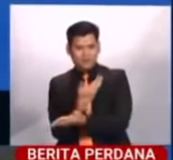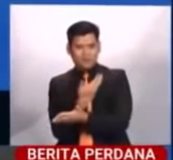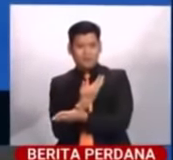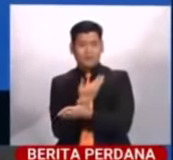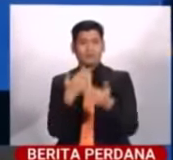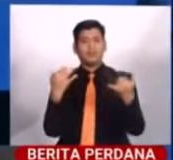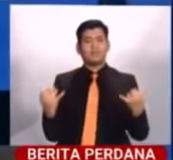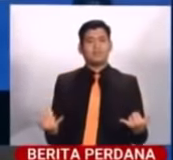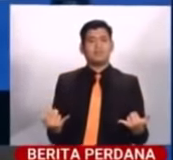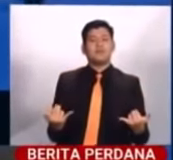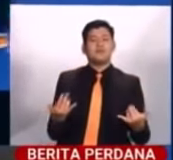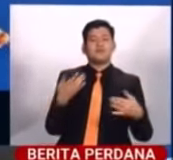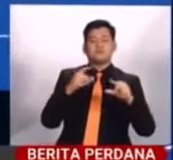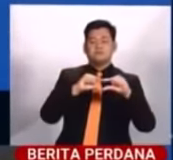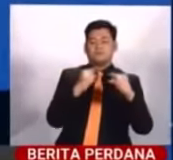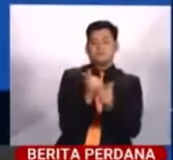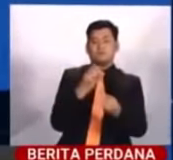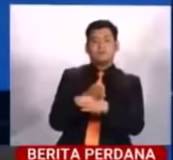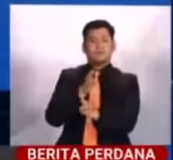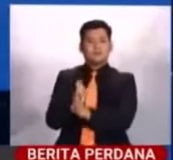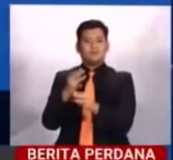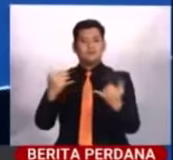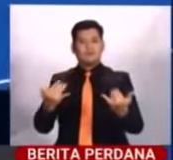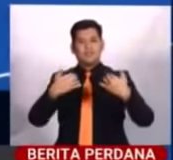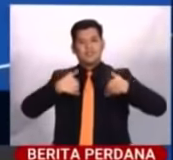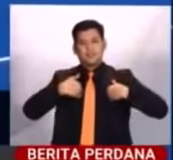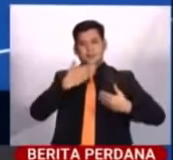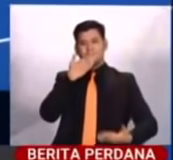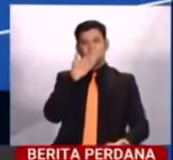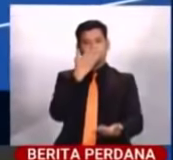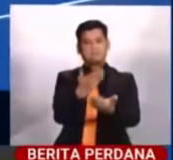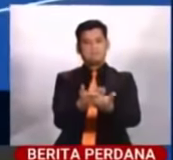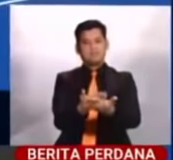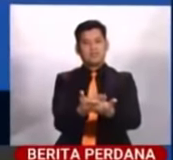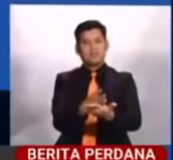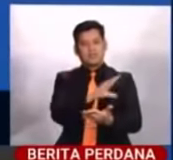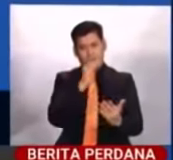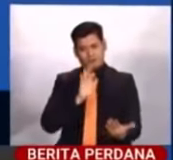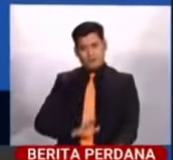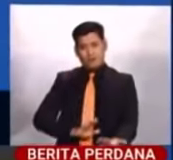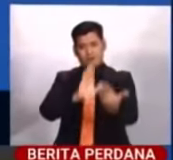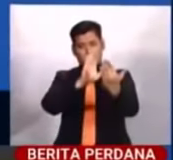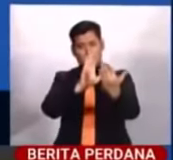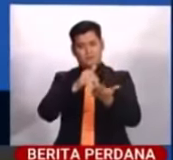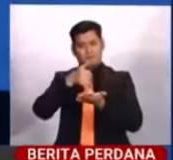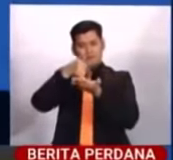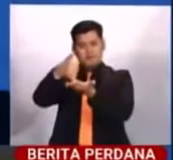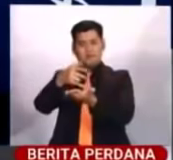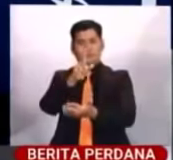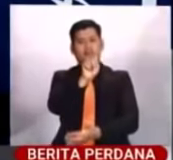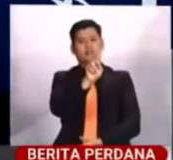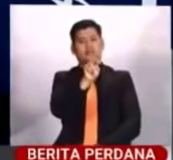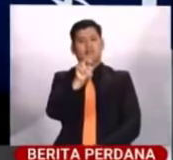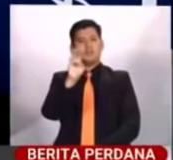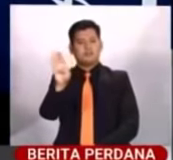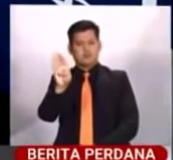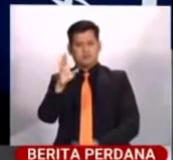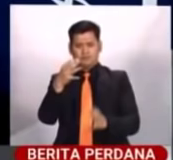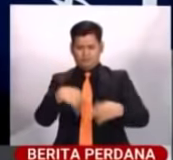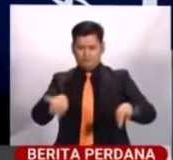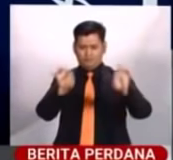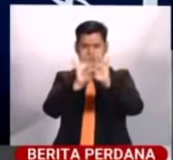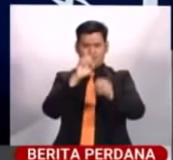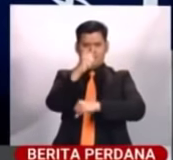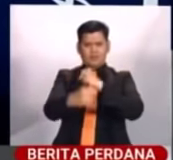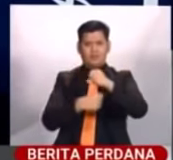menganggap pasukan yang dibentuknya berada dalam posisi terbaik bagi menghadapi Piala TMB. It's important yang tahun